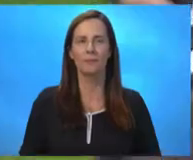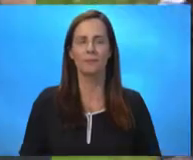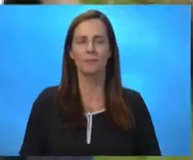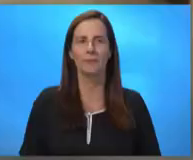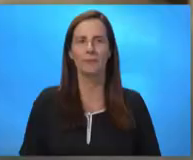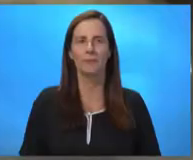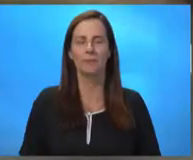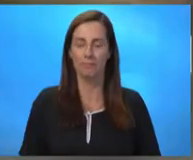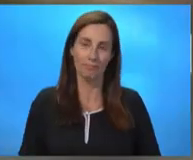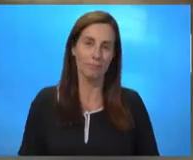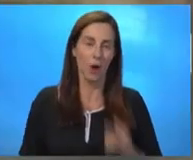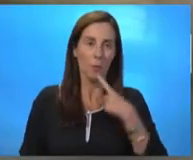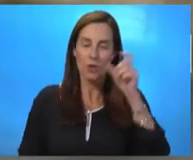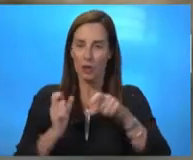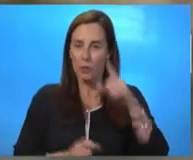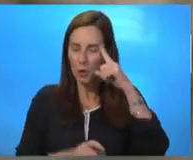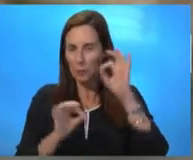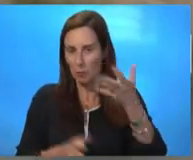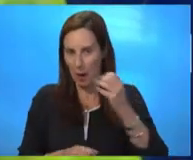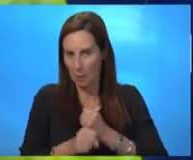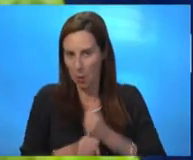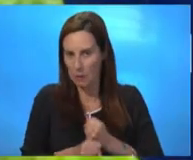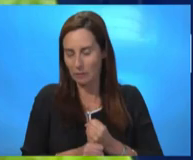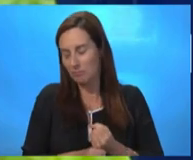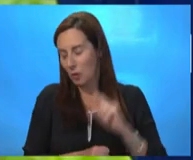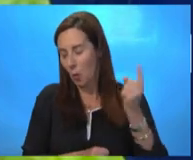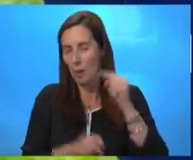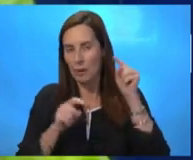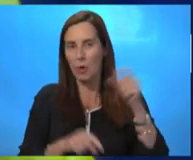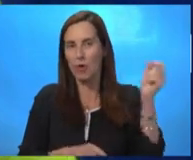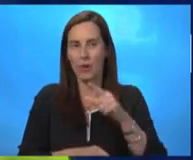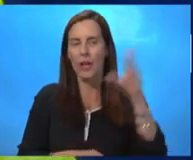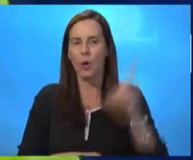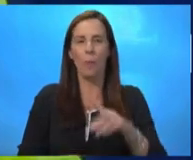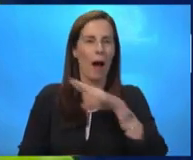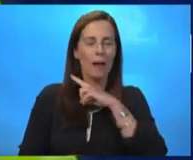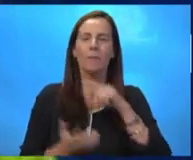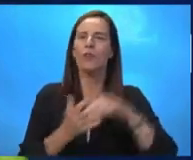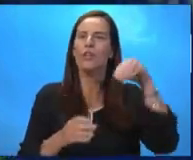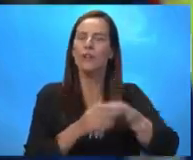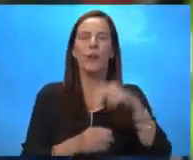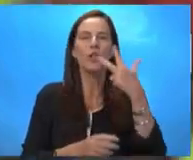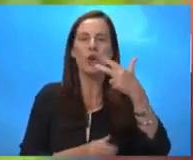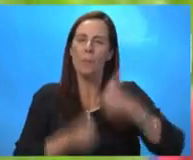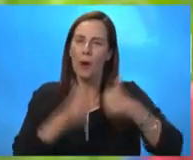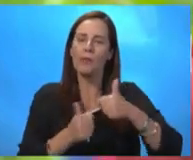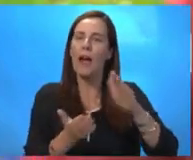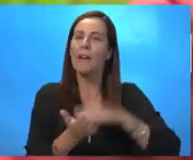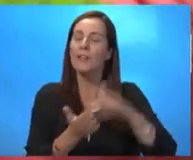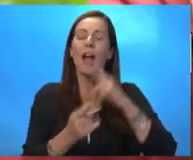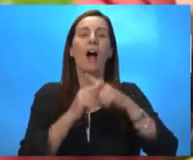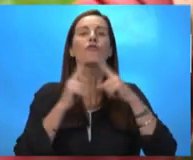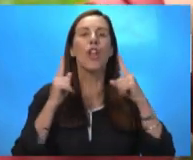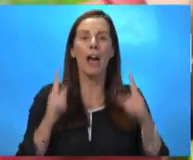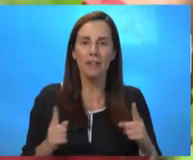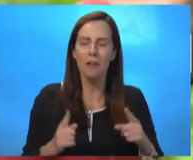כן, הטענה היא שהאנשים האלה יודעים בדיוק מה הם עושים. כולם הגיעו השבוע לדרום בריטניה כדי להשתתף בשלושת מרוצי הגבינה השנתיים.